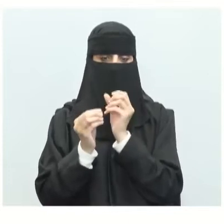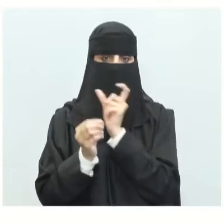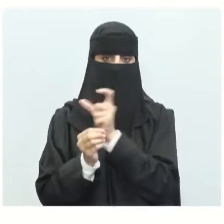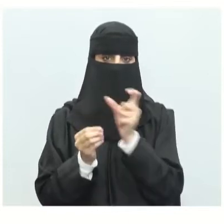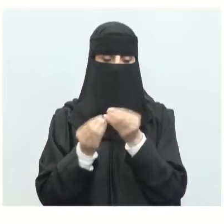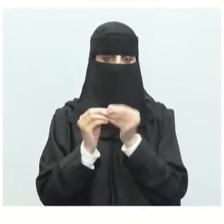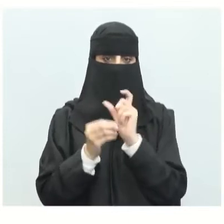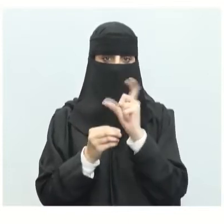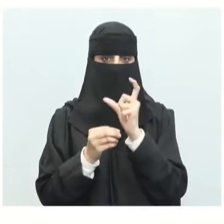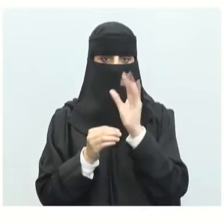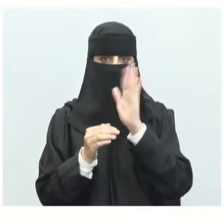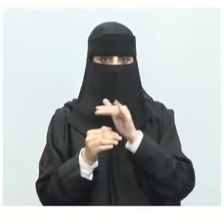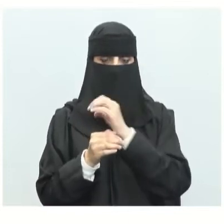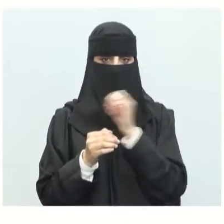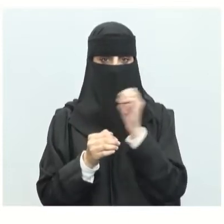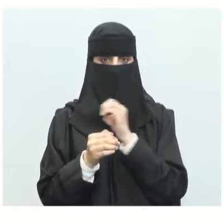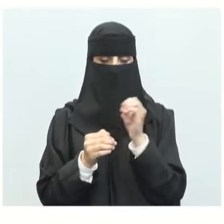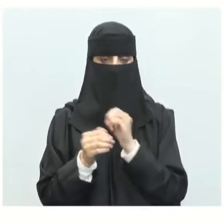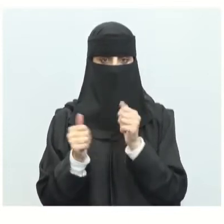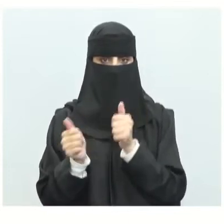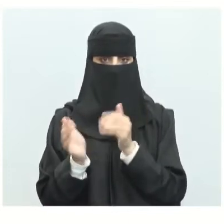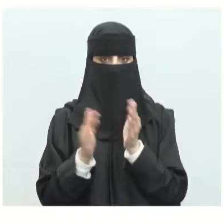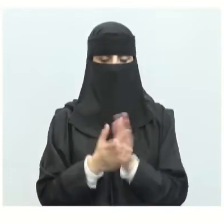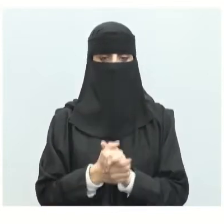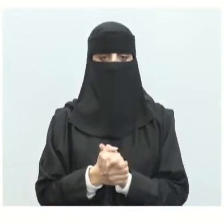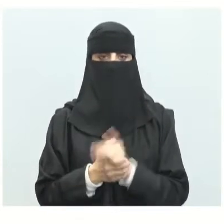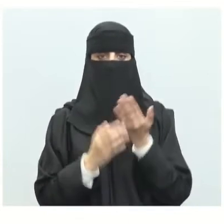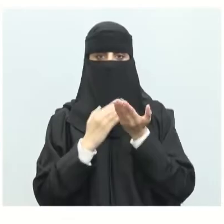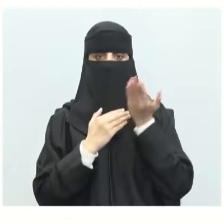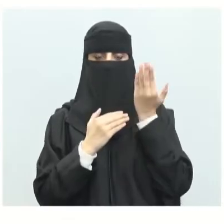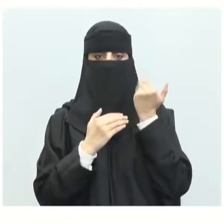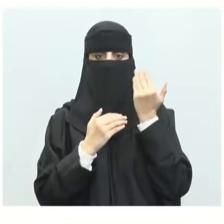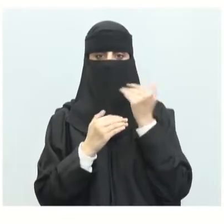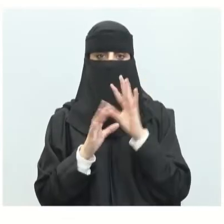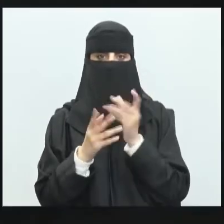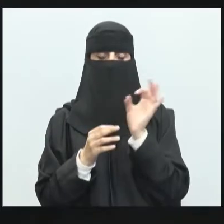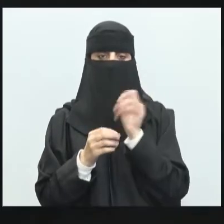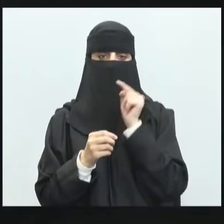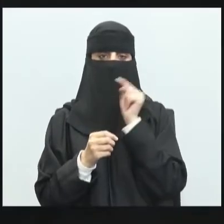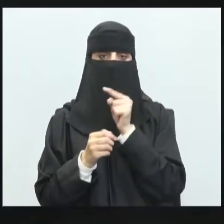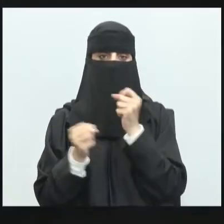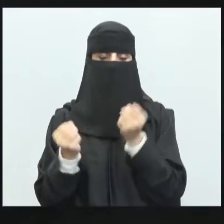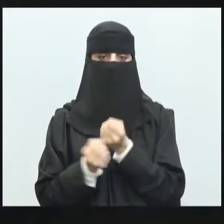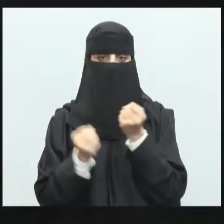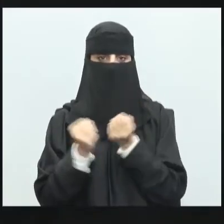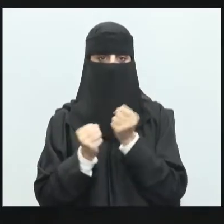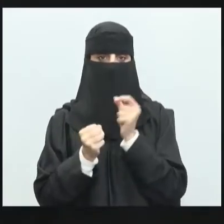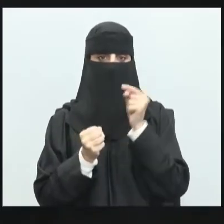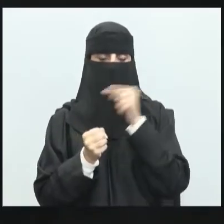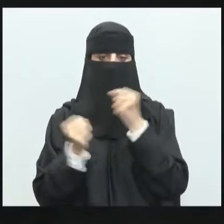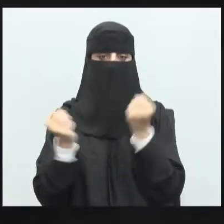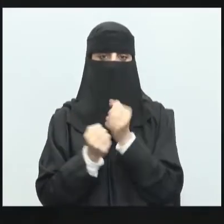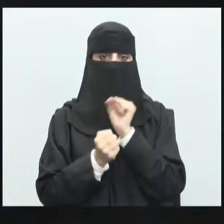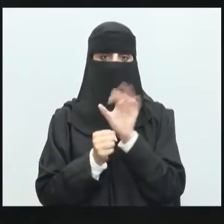جمله مما ياتي سبق وان مر معنا مثل هذا التدريب في تدريبات النص